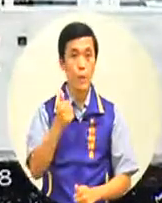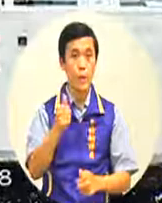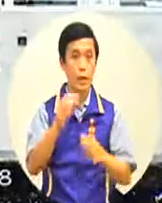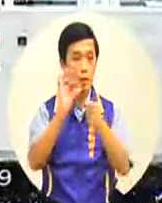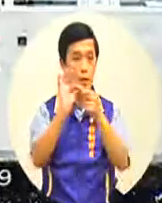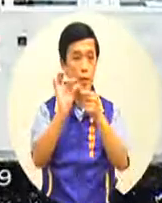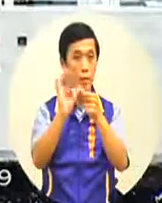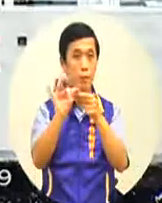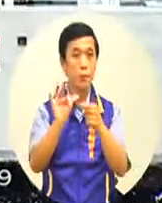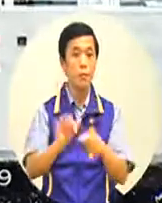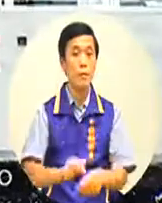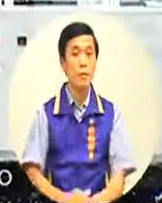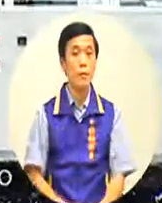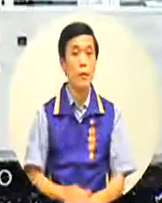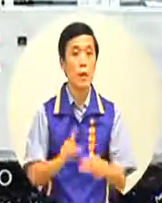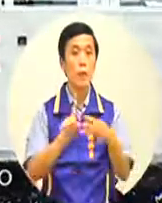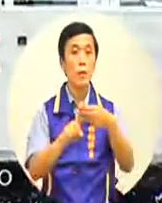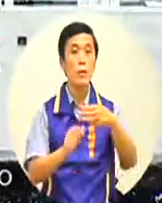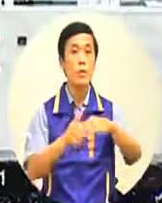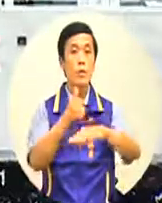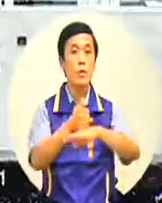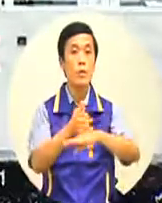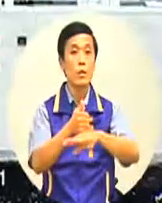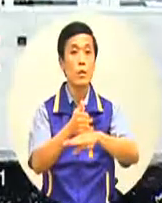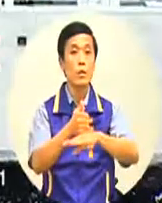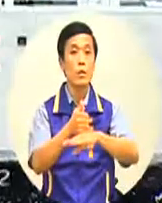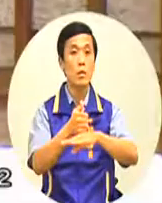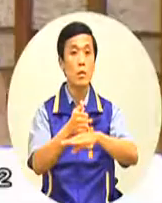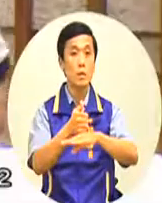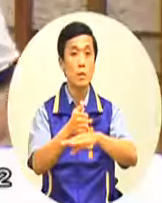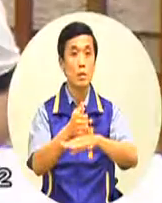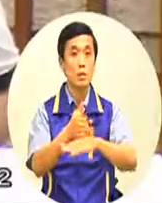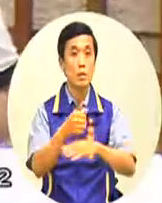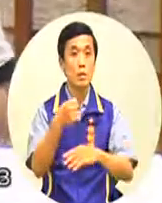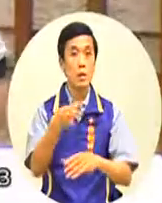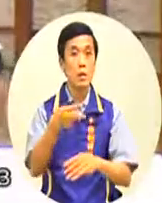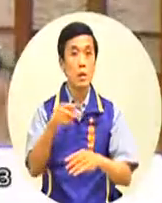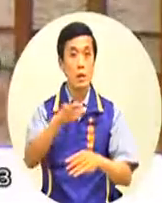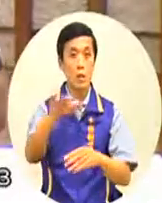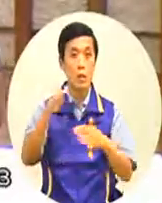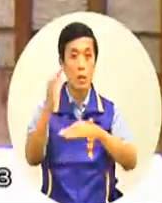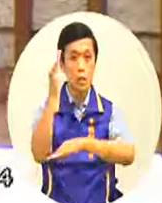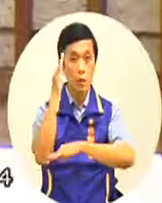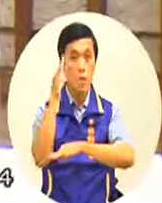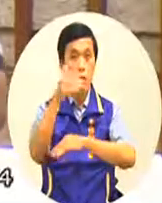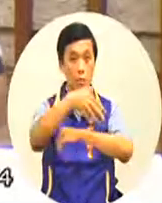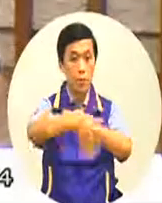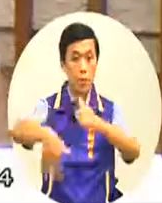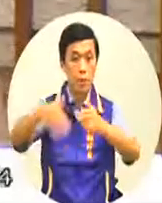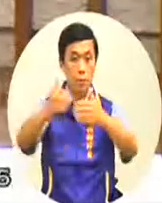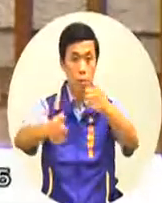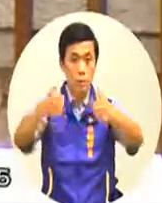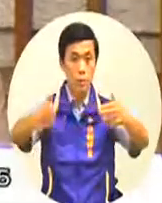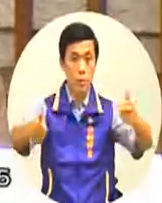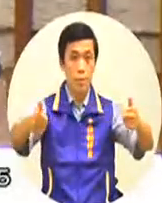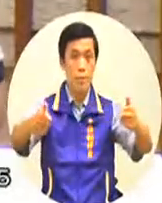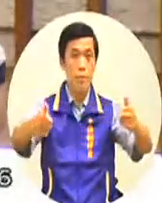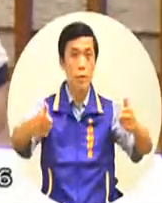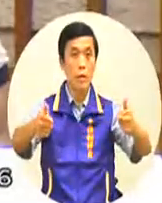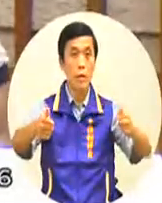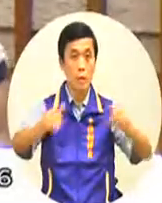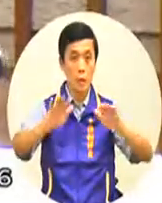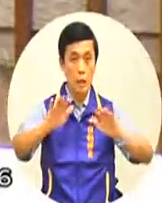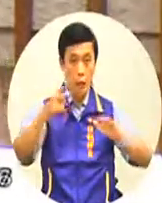15分钟。 主席，啊，咱社情委员会，咱所有长官哦，啊，以及